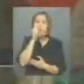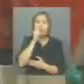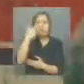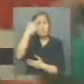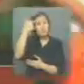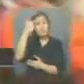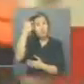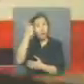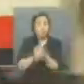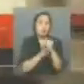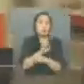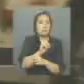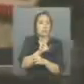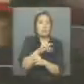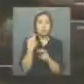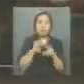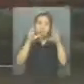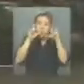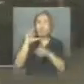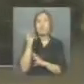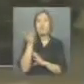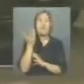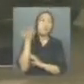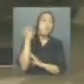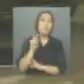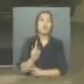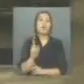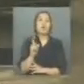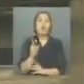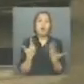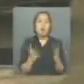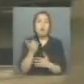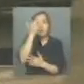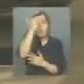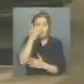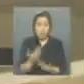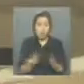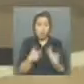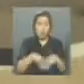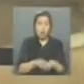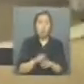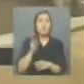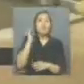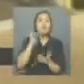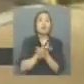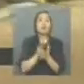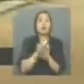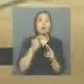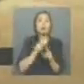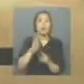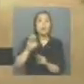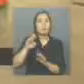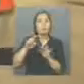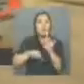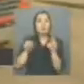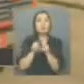นักร้องชื่อก้องโลกที่เพิ่งจะเสียชีวิตไปเมื่อวานนี้ซึ่งเกิดกับอดีตสามีคือบ็อบบี้บราวน์นักร้องแนว R&B ที่อย